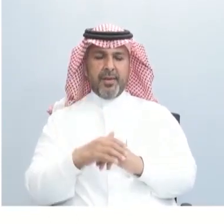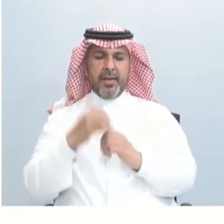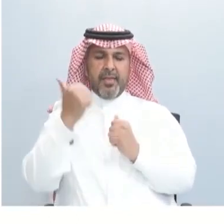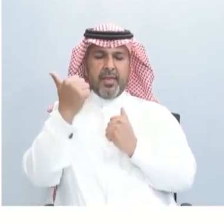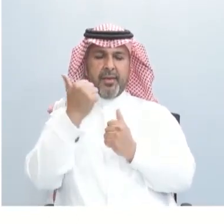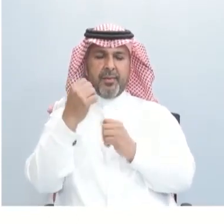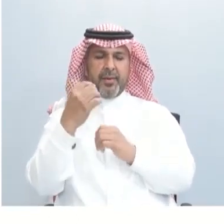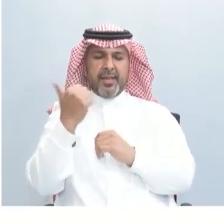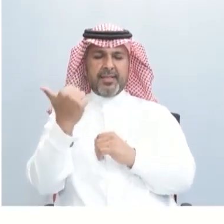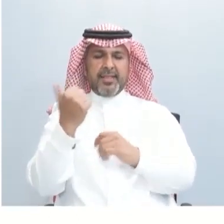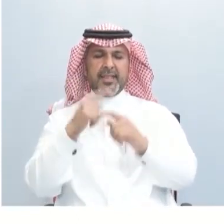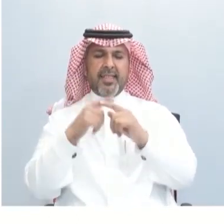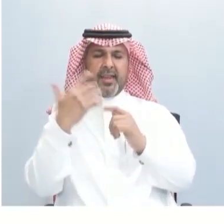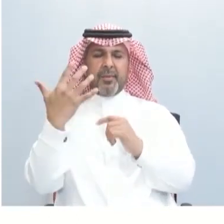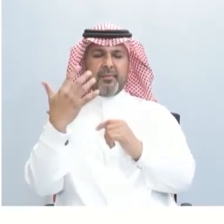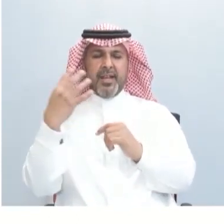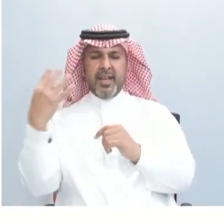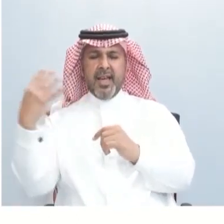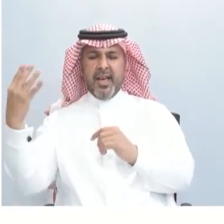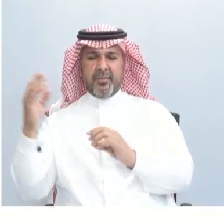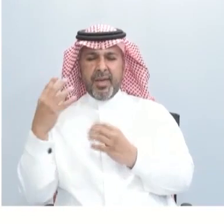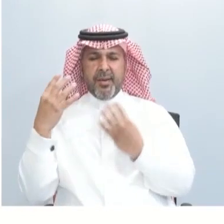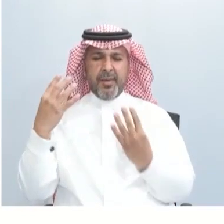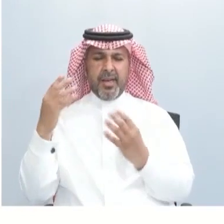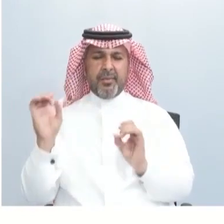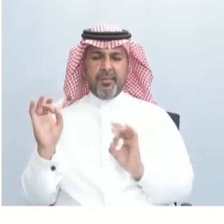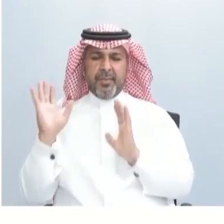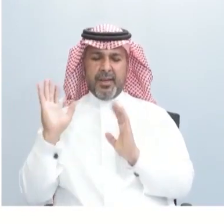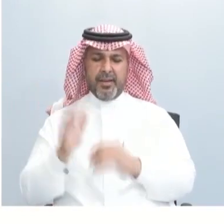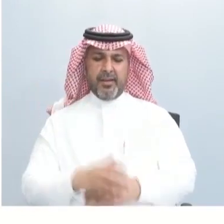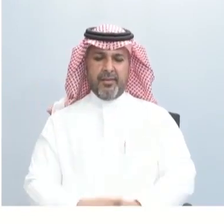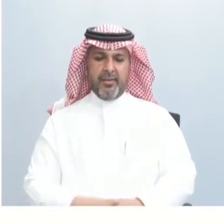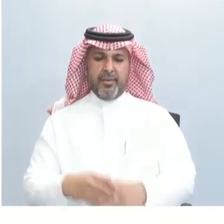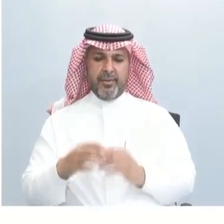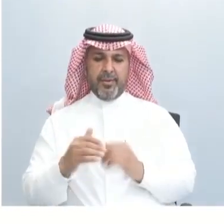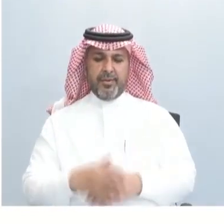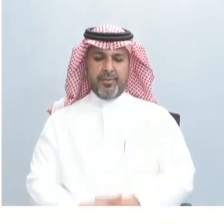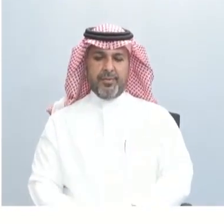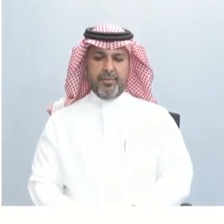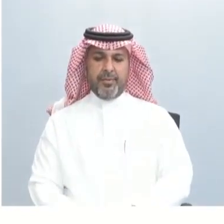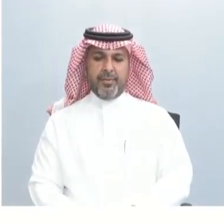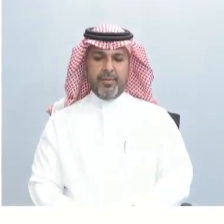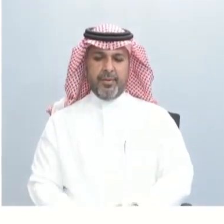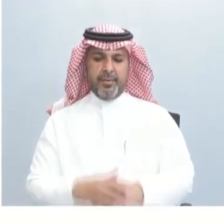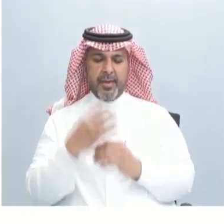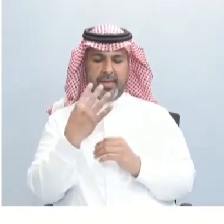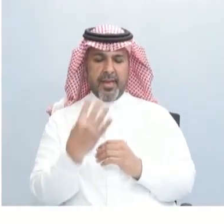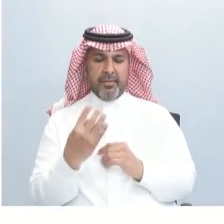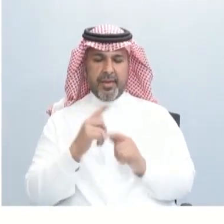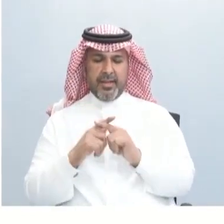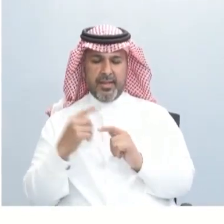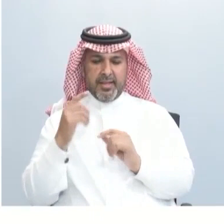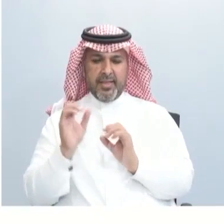الاربعه راح يبقى 6 في 5 طيب و 4 في 3 في 2 في 1 راح تروح مع مضروب